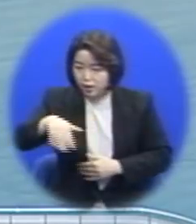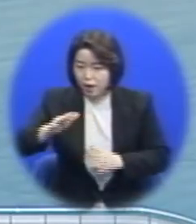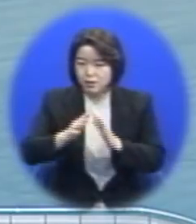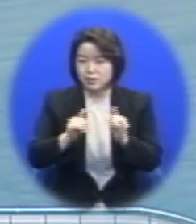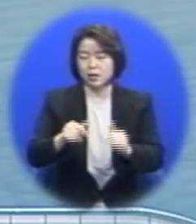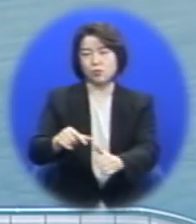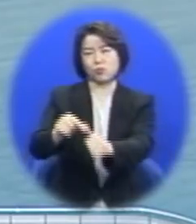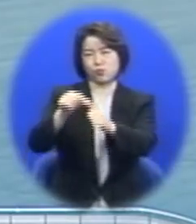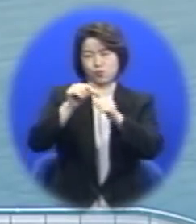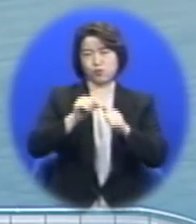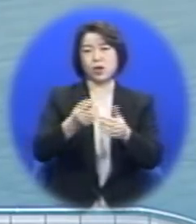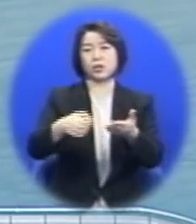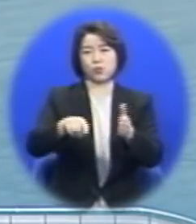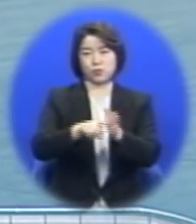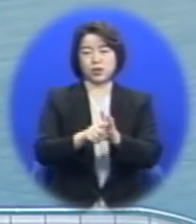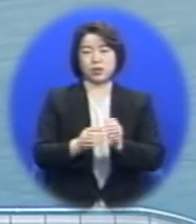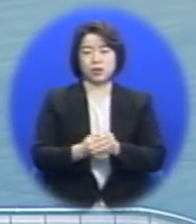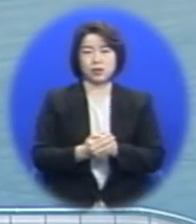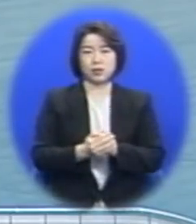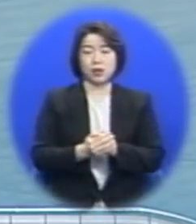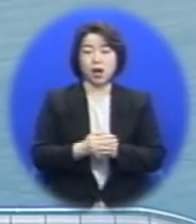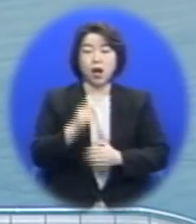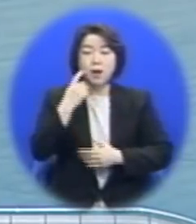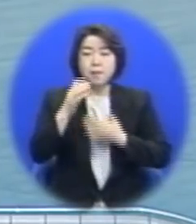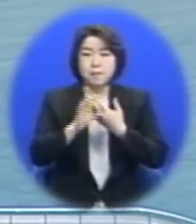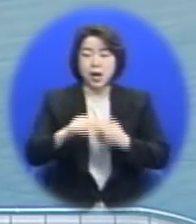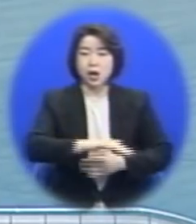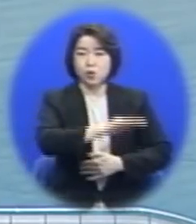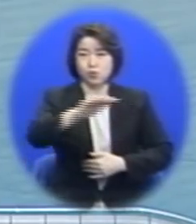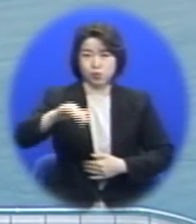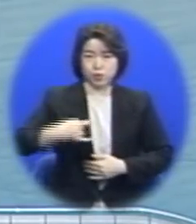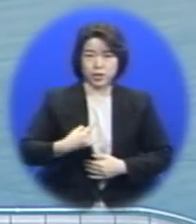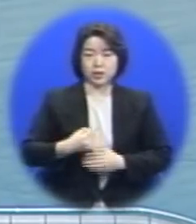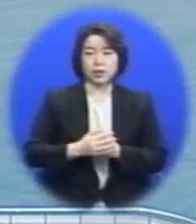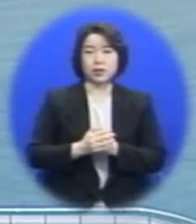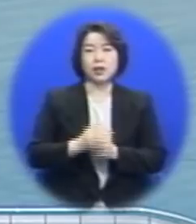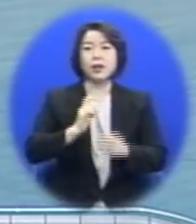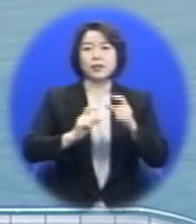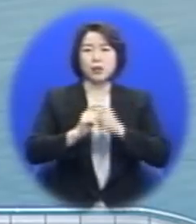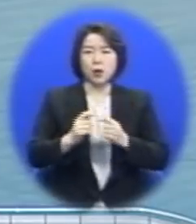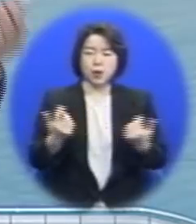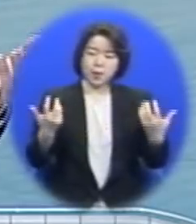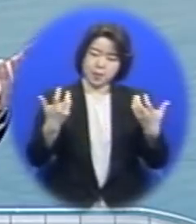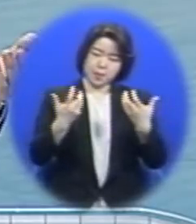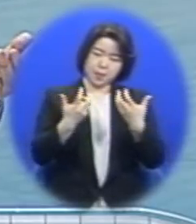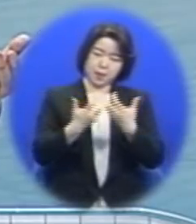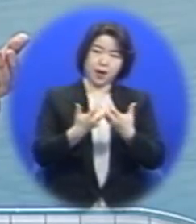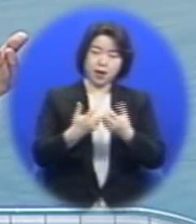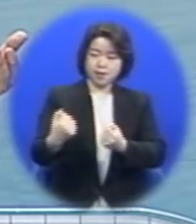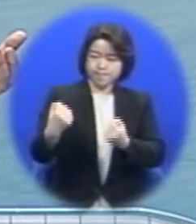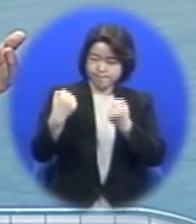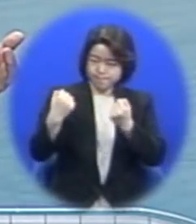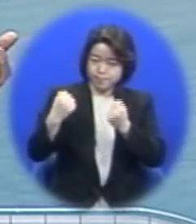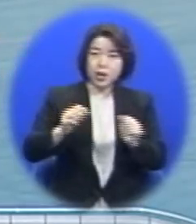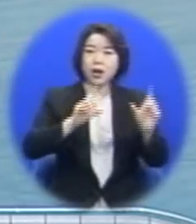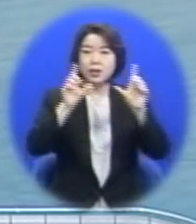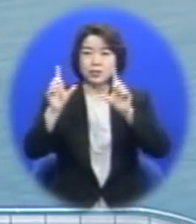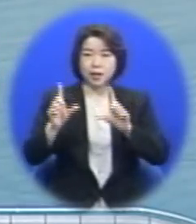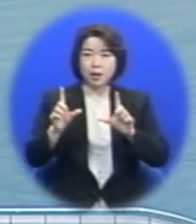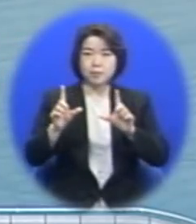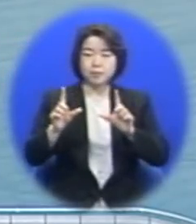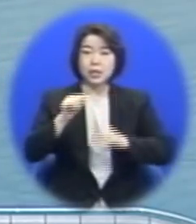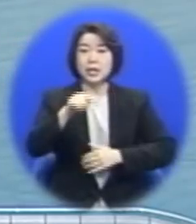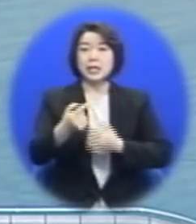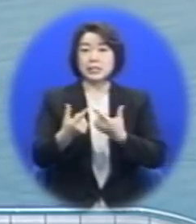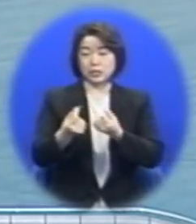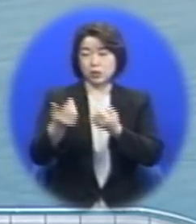것입니다. 만약에 우리에게 좀 더 풍요한 삶, 건강한 삶 그런